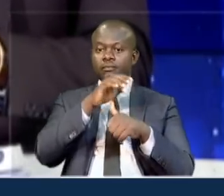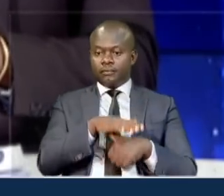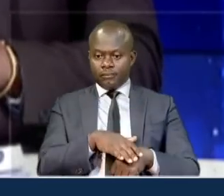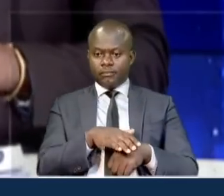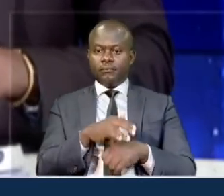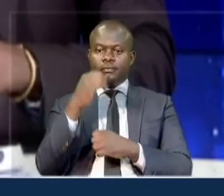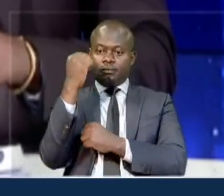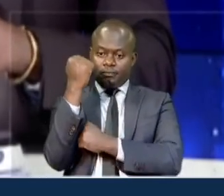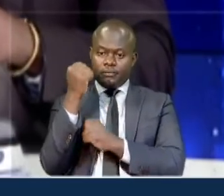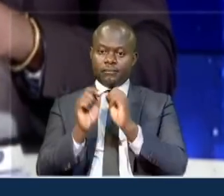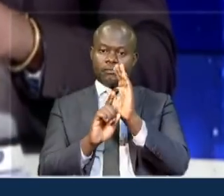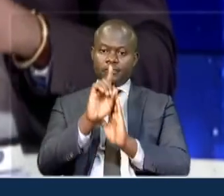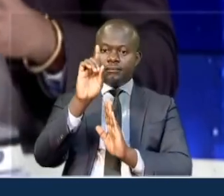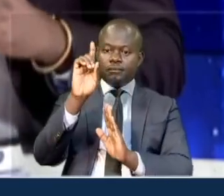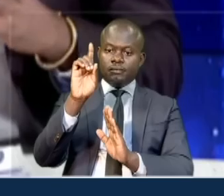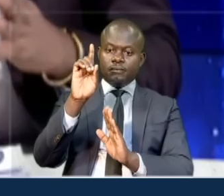inkingi y'iterambere